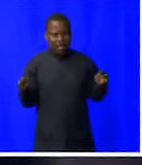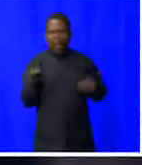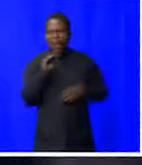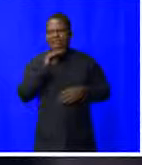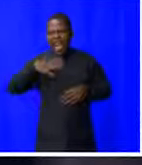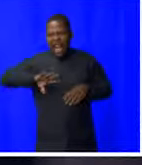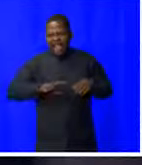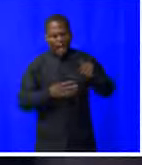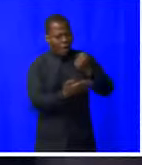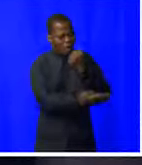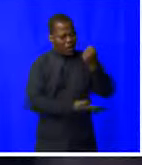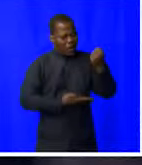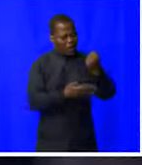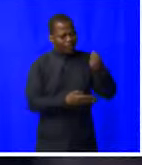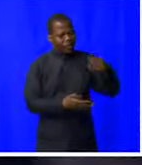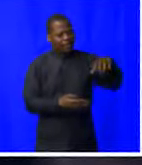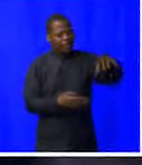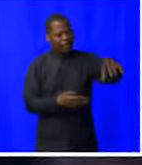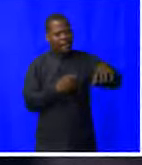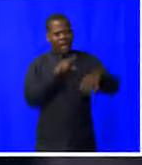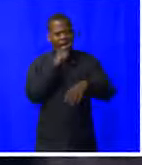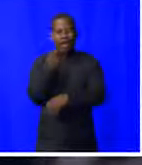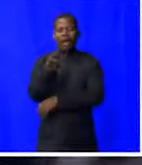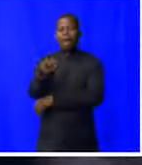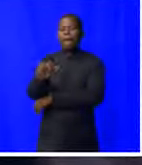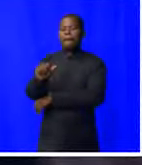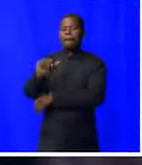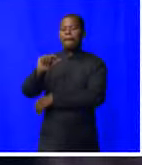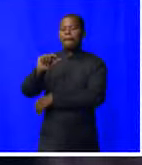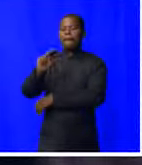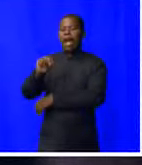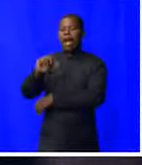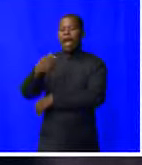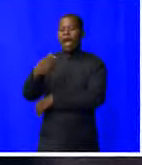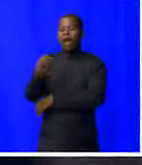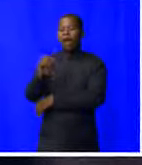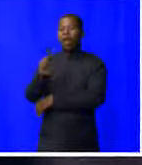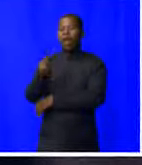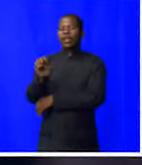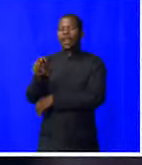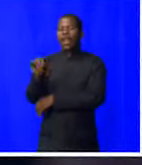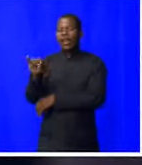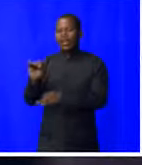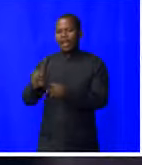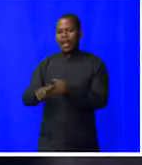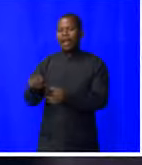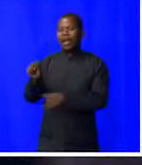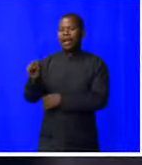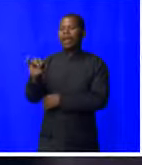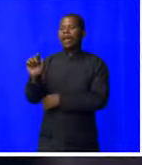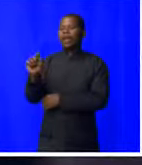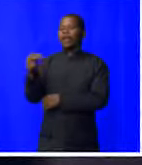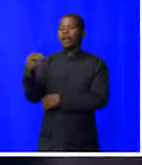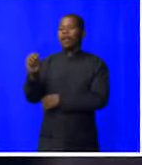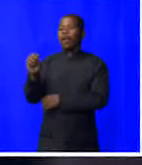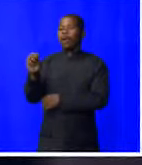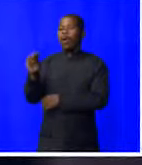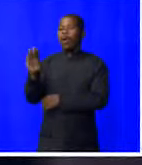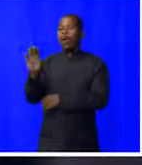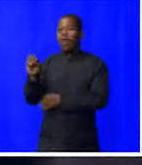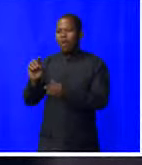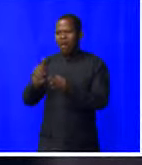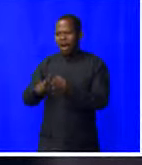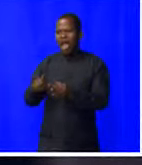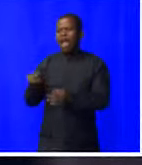bomangoze nakubo storm lapha nje kufinyene kunebantu lokhanza akasibahleli kabuhlungu